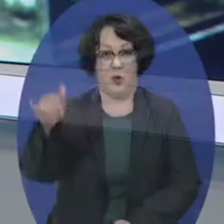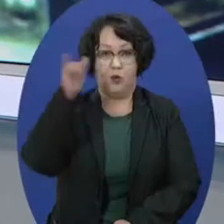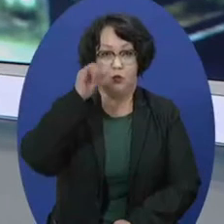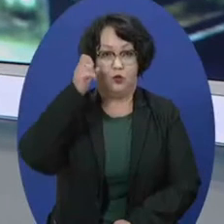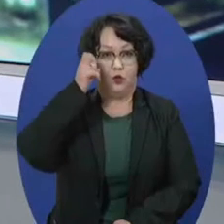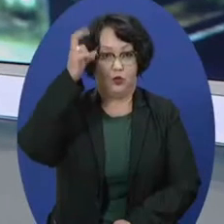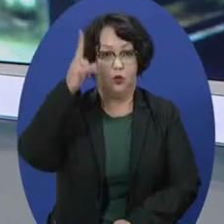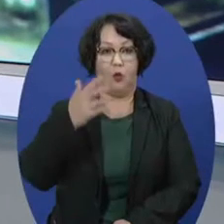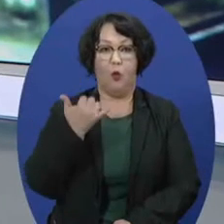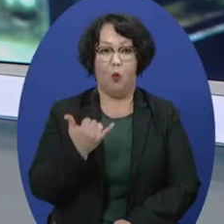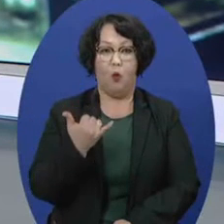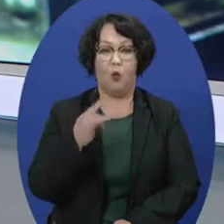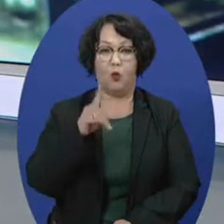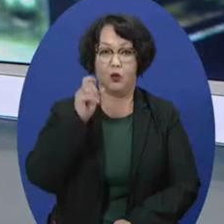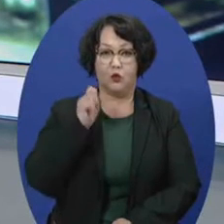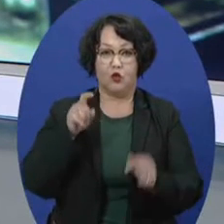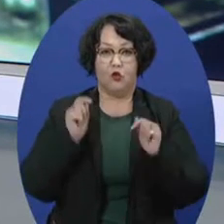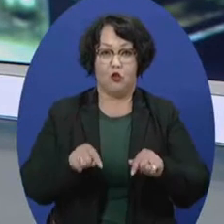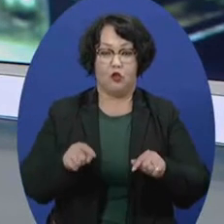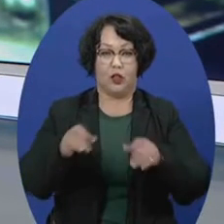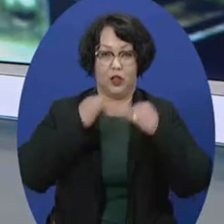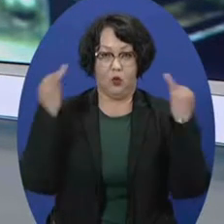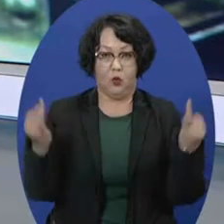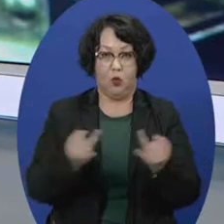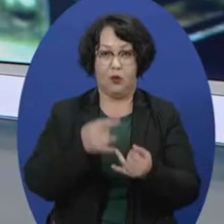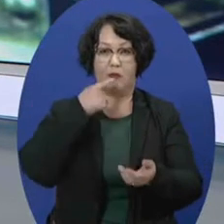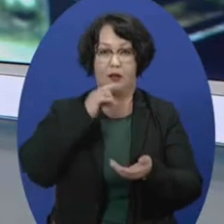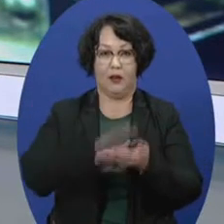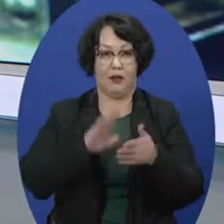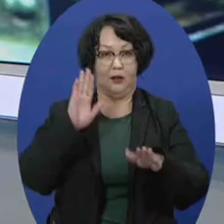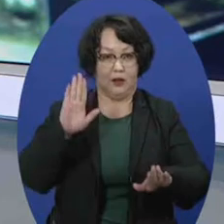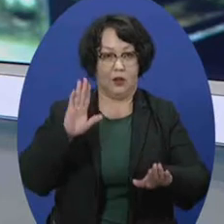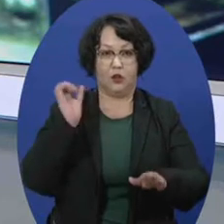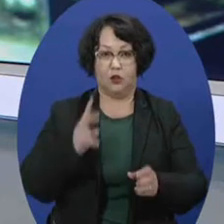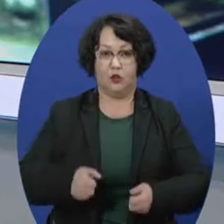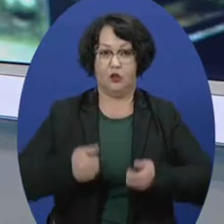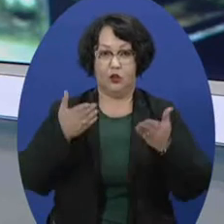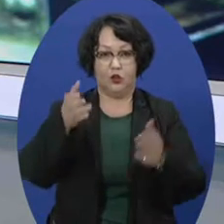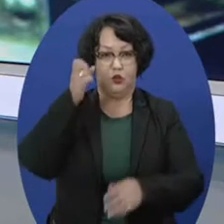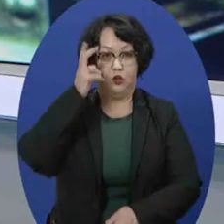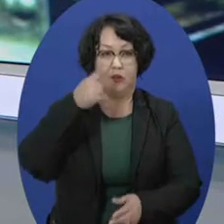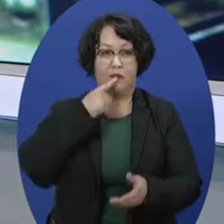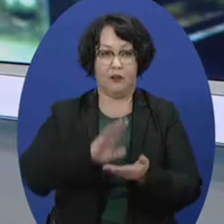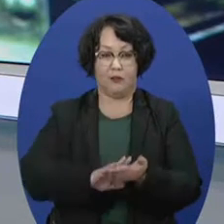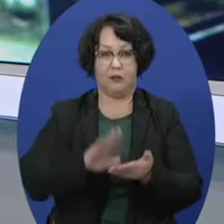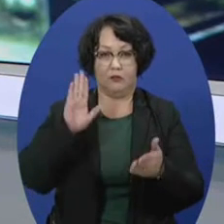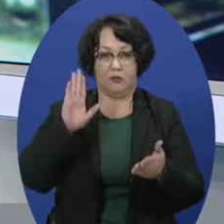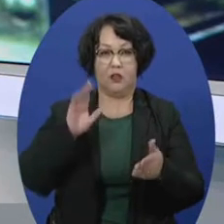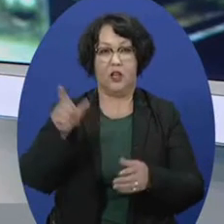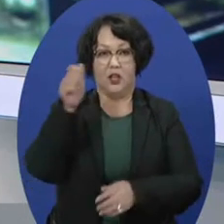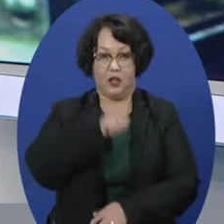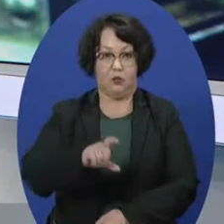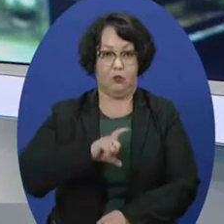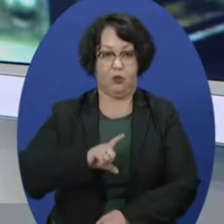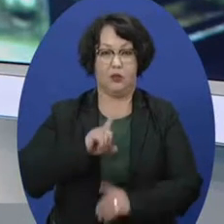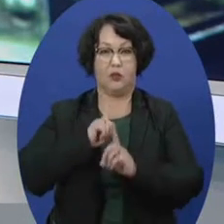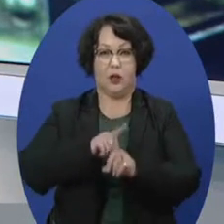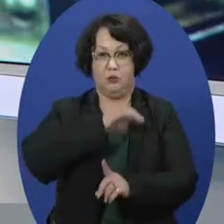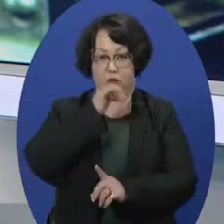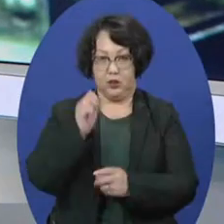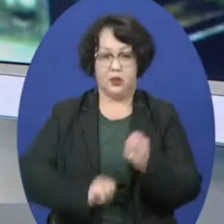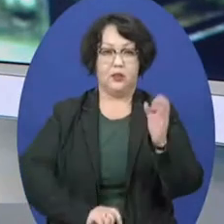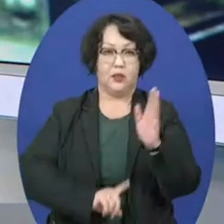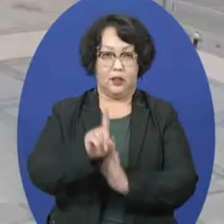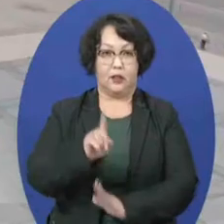Монгол улсын ерөнхийлөгч Ухнагийн хүрэлцэг өнөөдөр улсын хуралд тангаргаан өргөлөө. Ерөнхийлөгч тангар өргөснөөр бүрэн эрх нь хэрэгжиж эхлээд